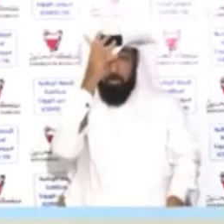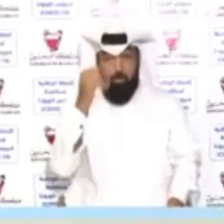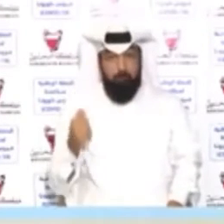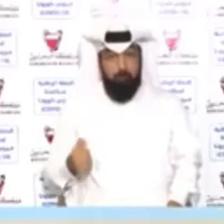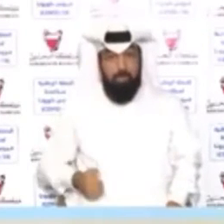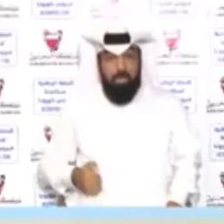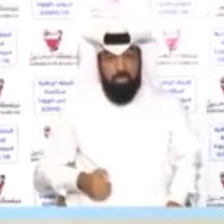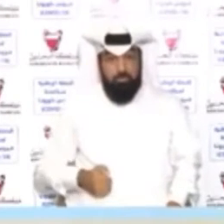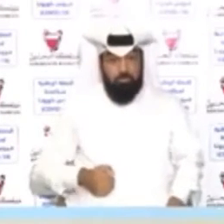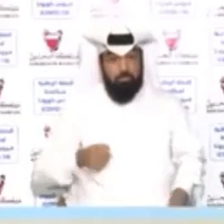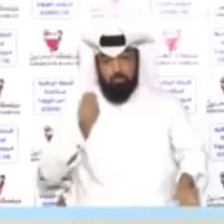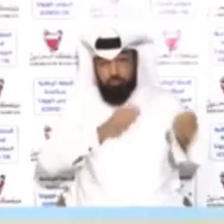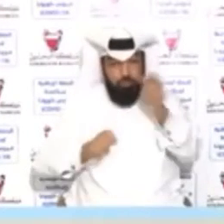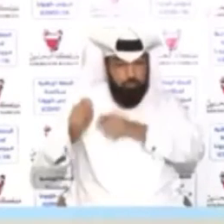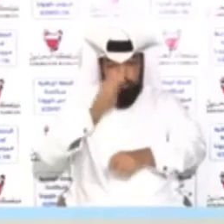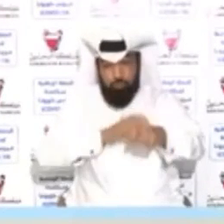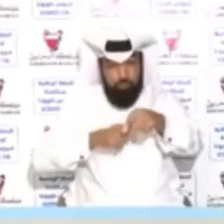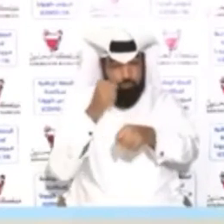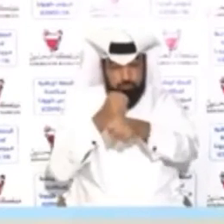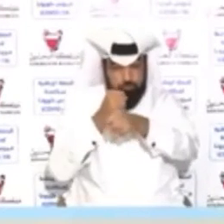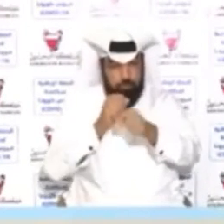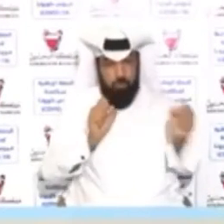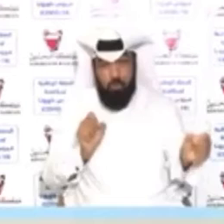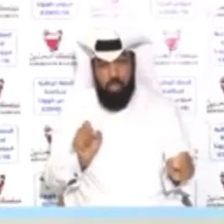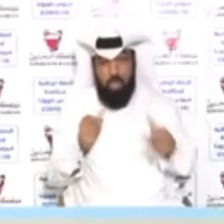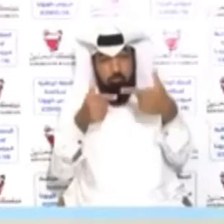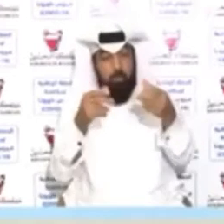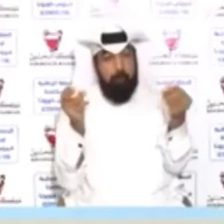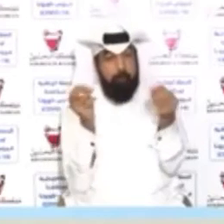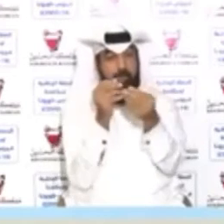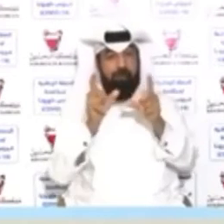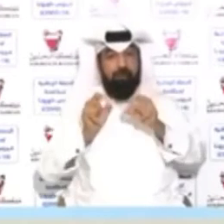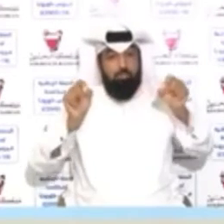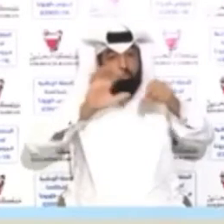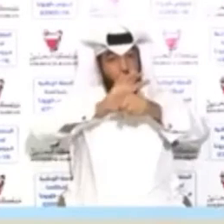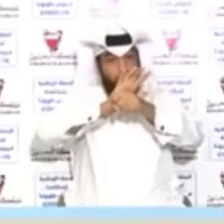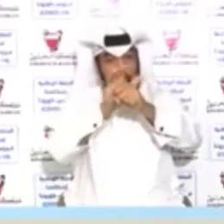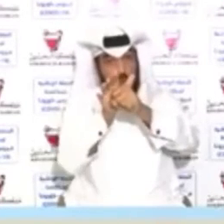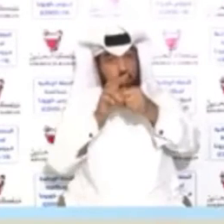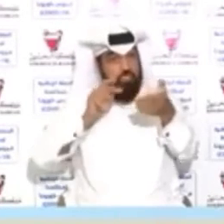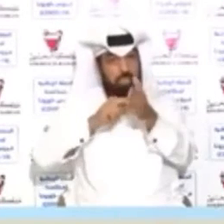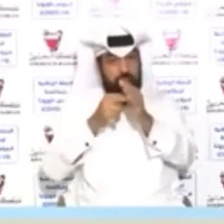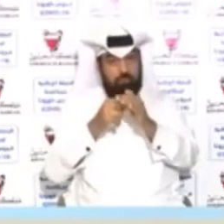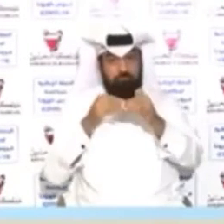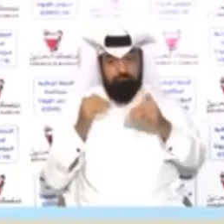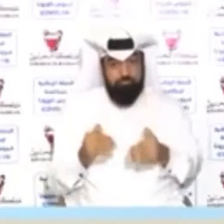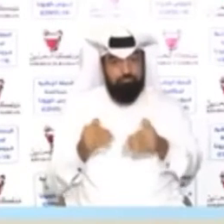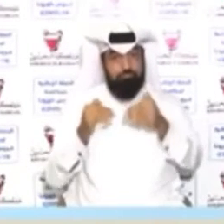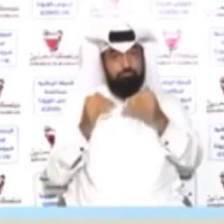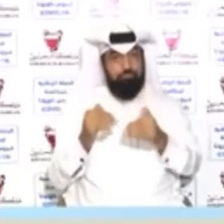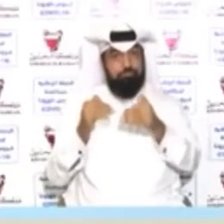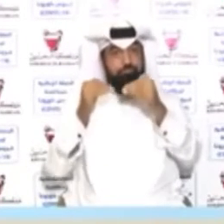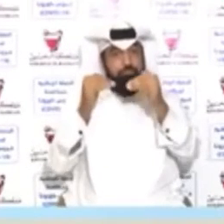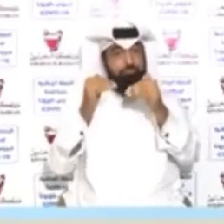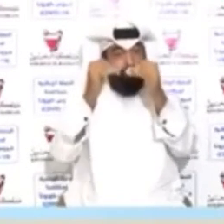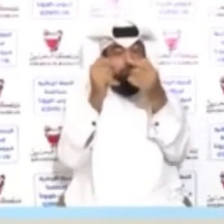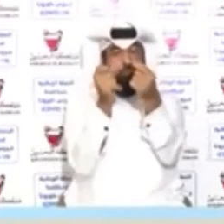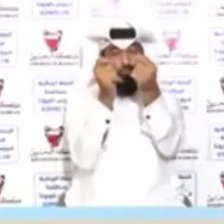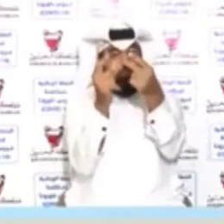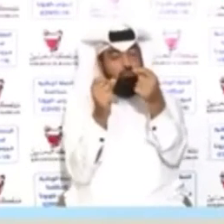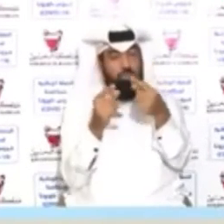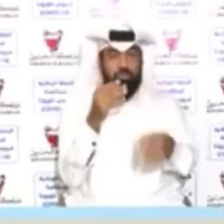مع هذا الفيروس يسير وفق خطط مدروسة تتناسب مع كل مرحلة، وكذلك